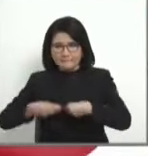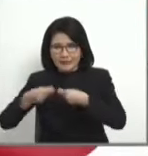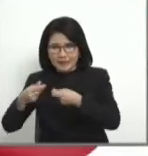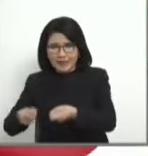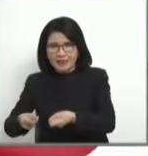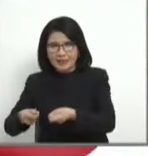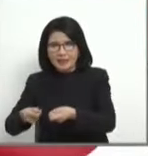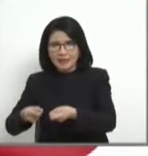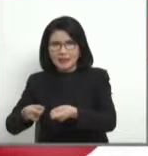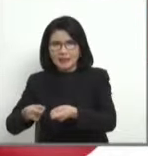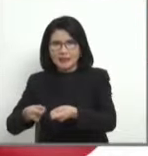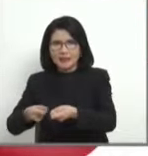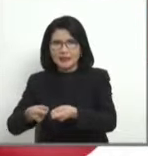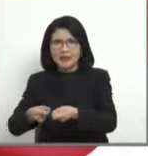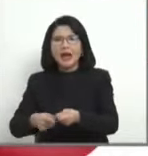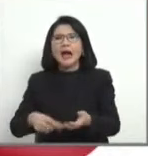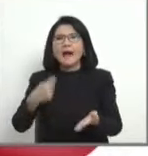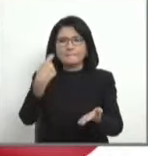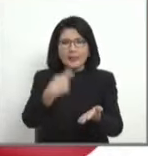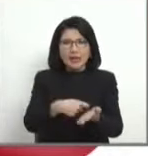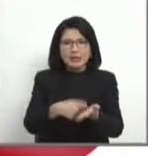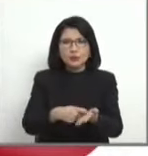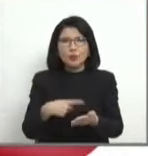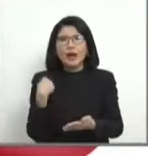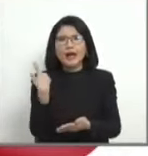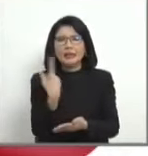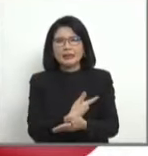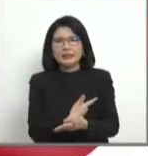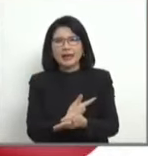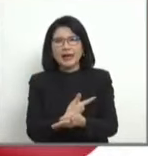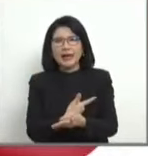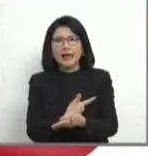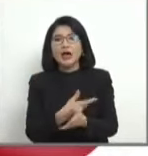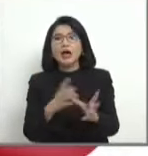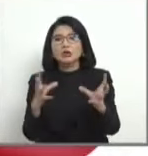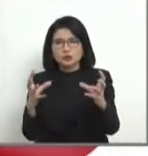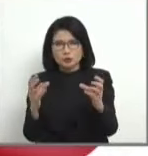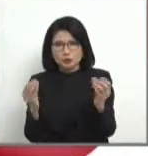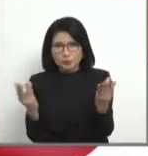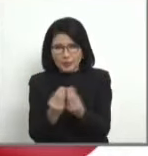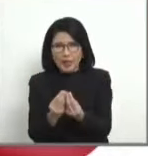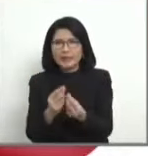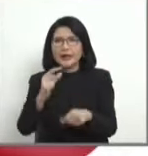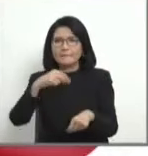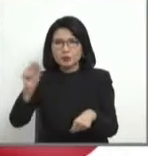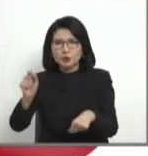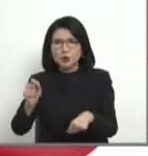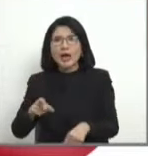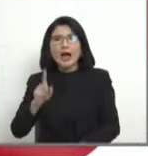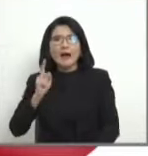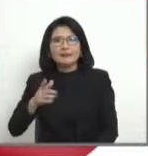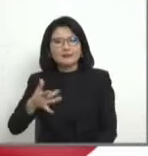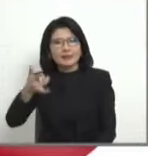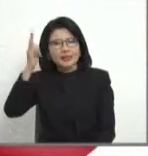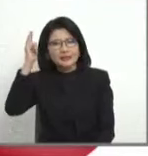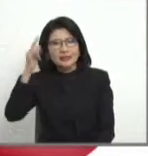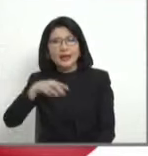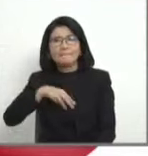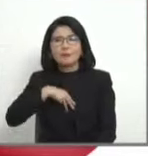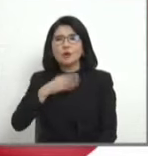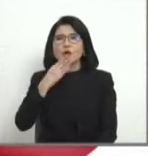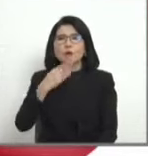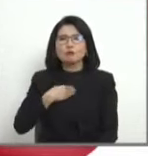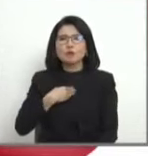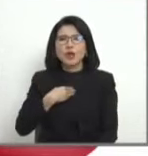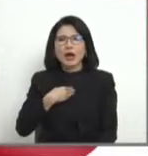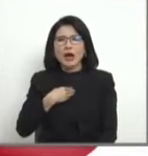Berikanlah kepada para mahasiswa kita proporsi yang benar. Kenapa Ganjar Mahfud punya program